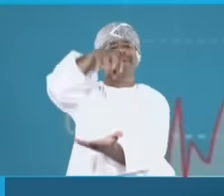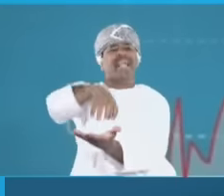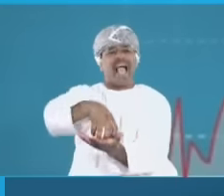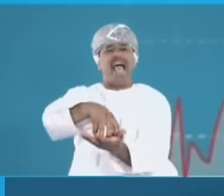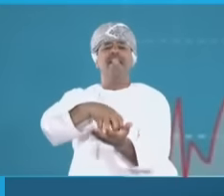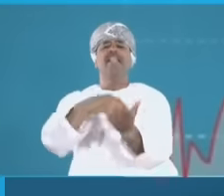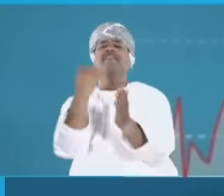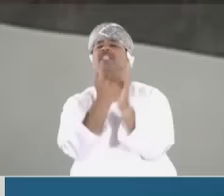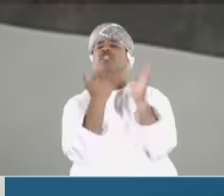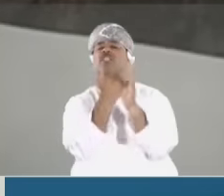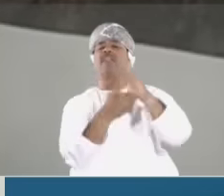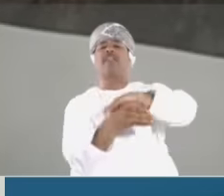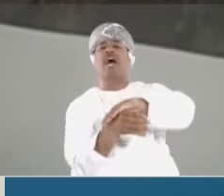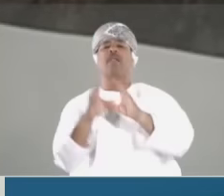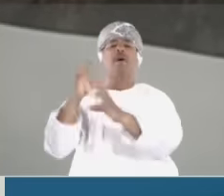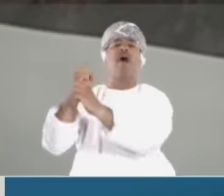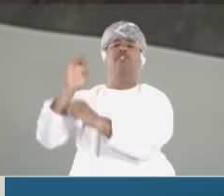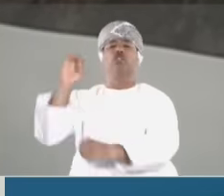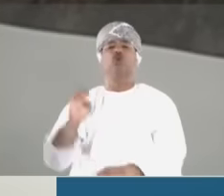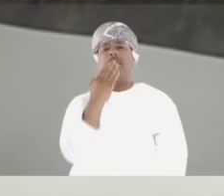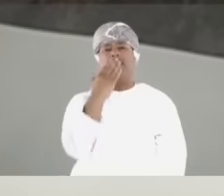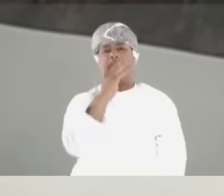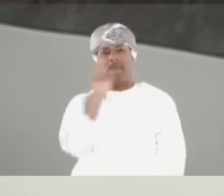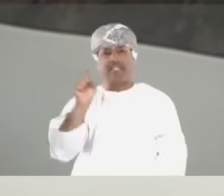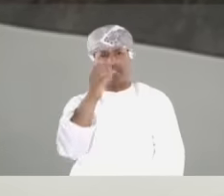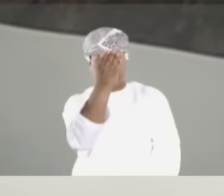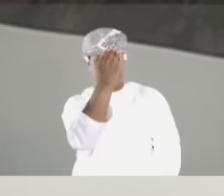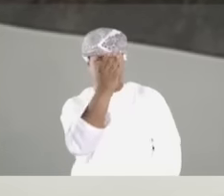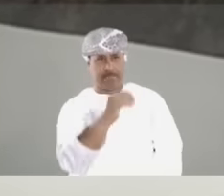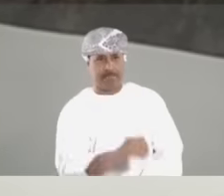السلطنة بمحافظة جنوب الباطنة.